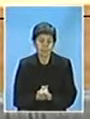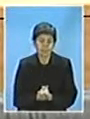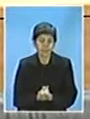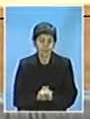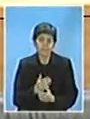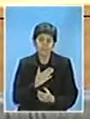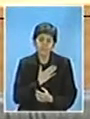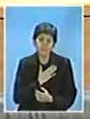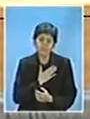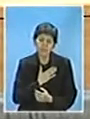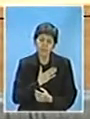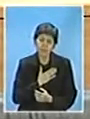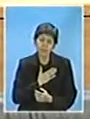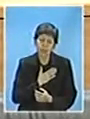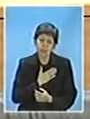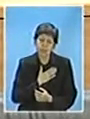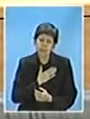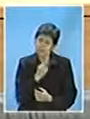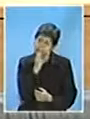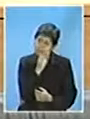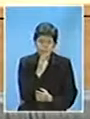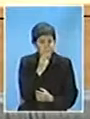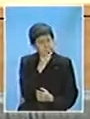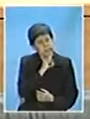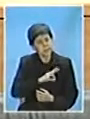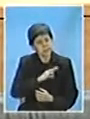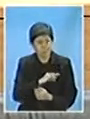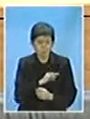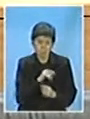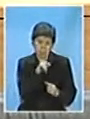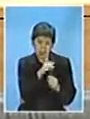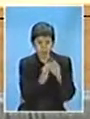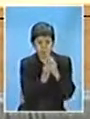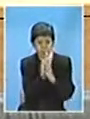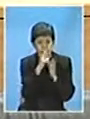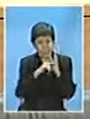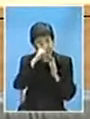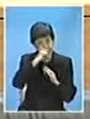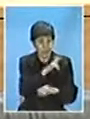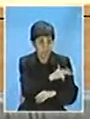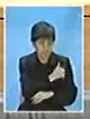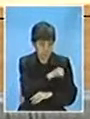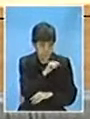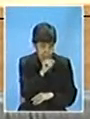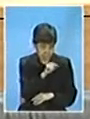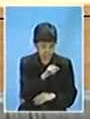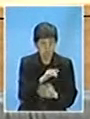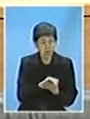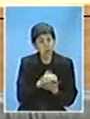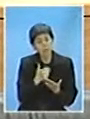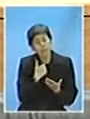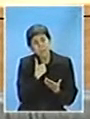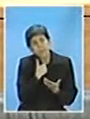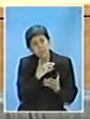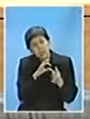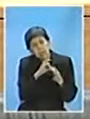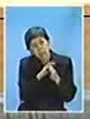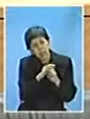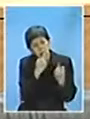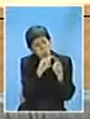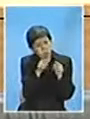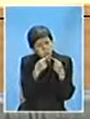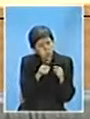ห็นว่าในกรณีที่มาของแพทย์แผนไทยเนี่ยซึ่งก การเริ่มต้นเนี่ยมันมาจากที่มาที่หลากหล